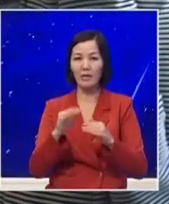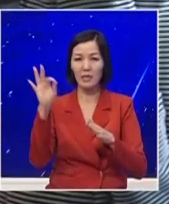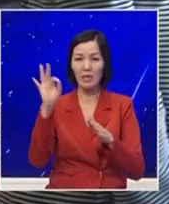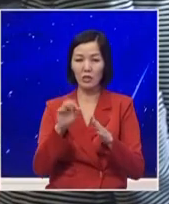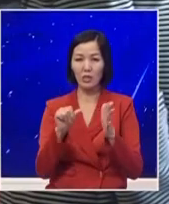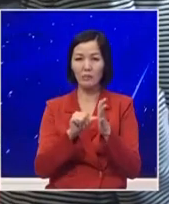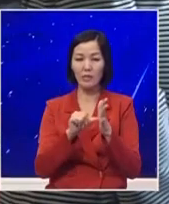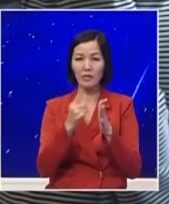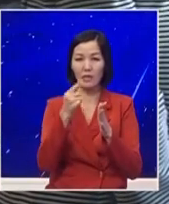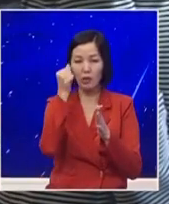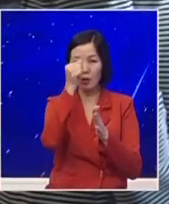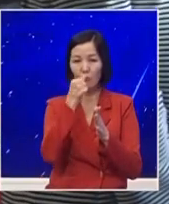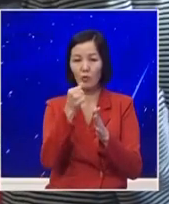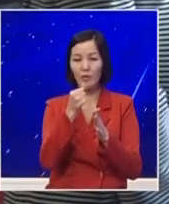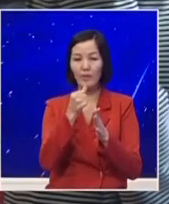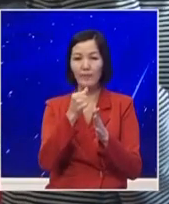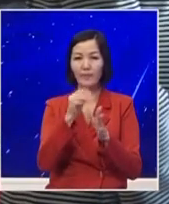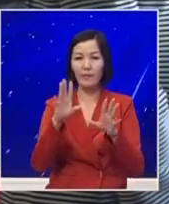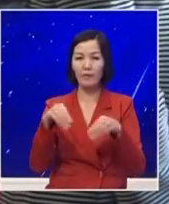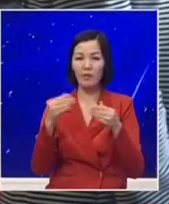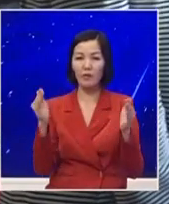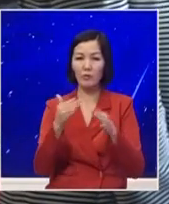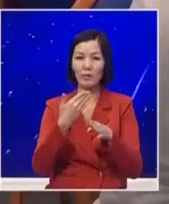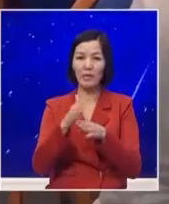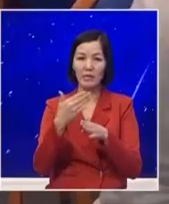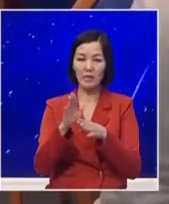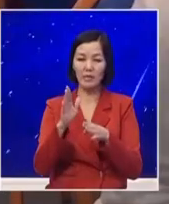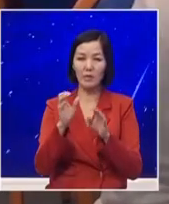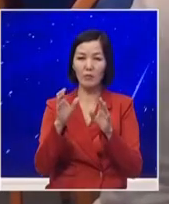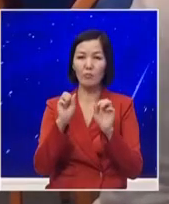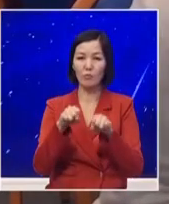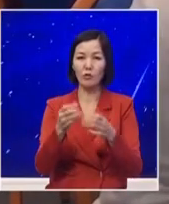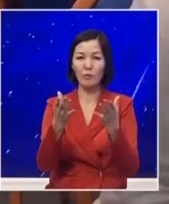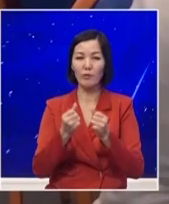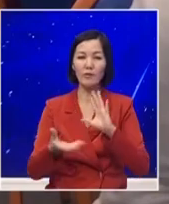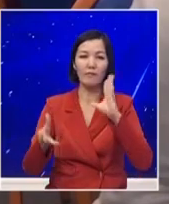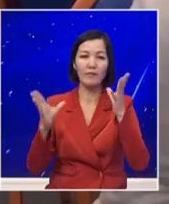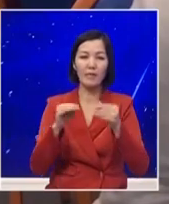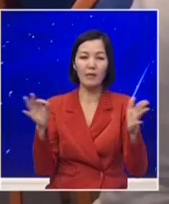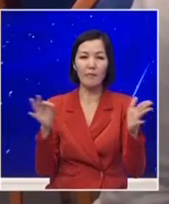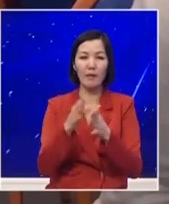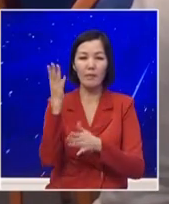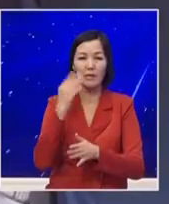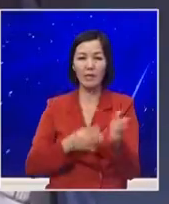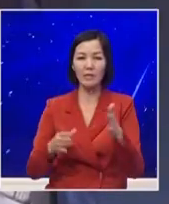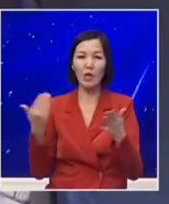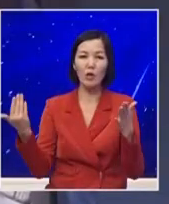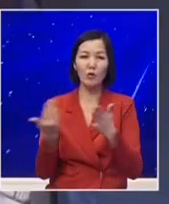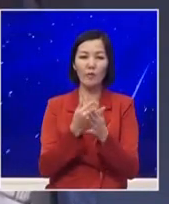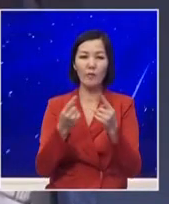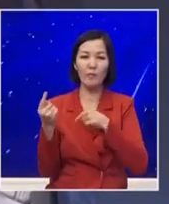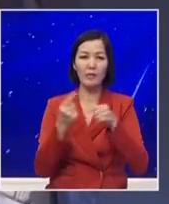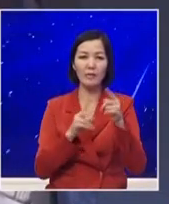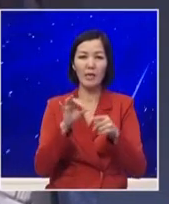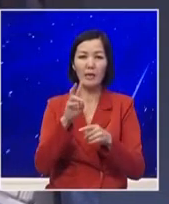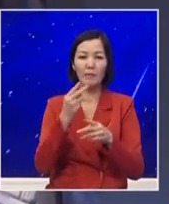6% годовых, под залог выдаются микрокредиты. В целом в Алматинской области на развитие новых бизнес-идей только по программе